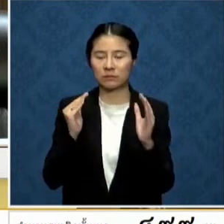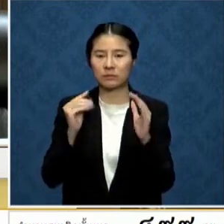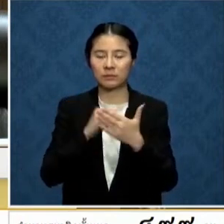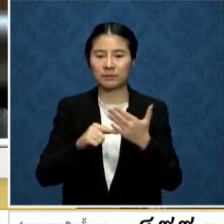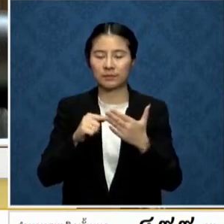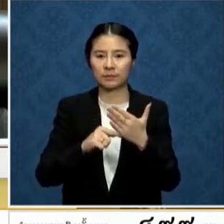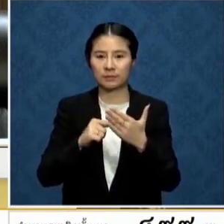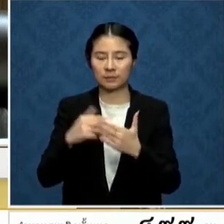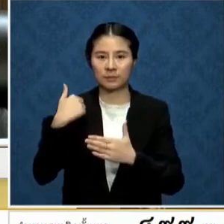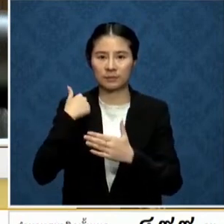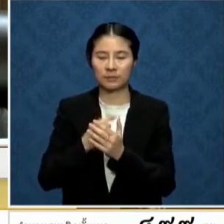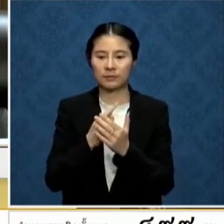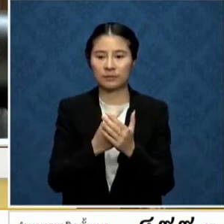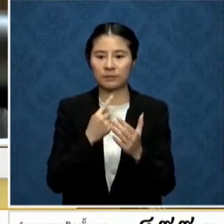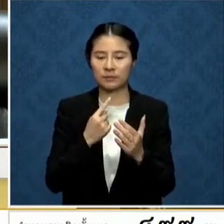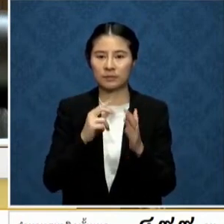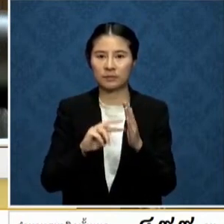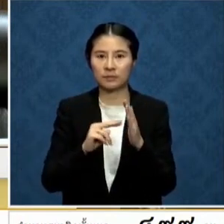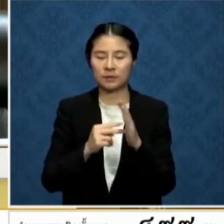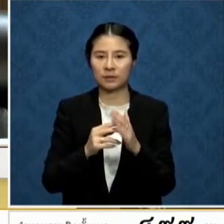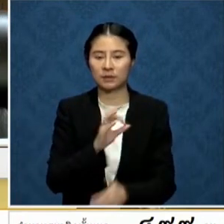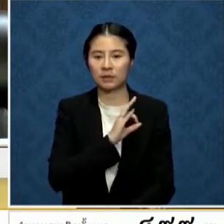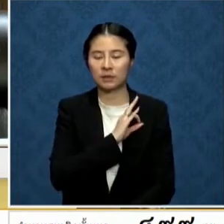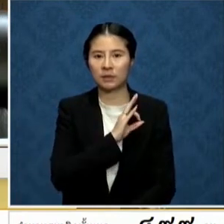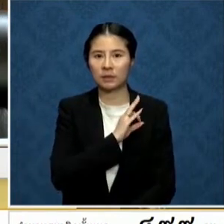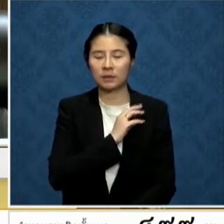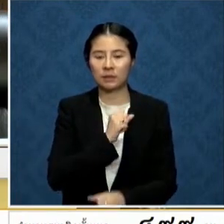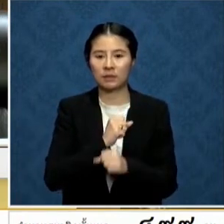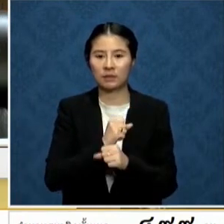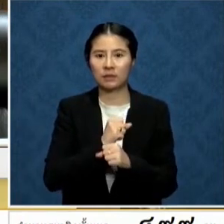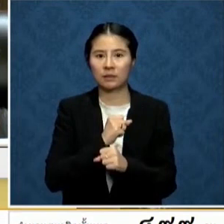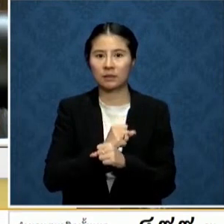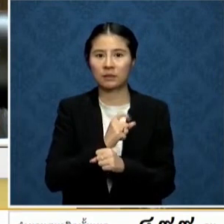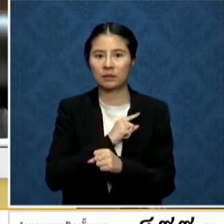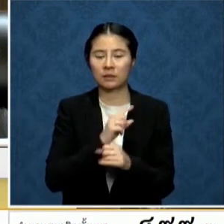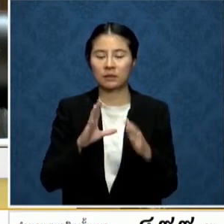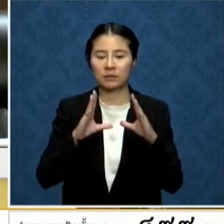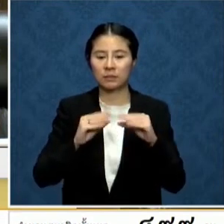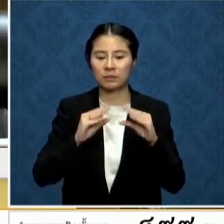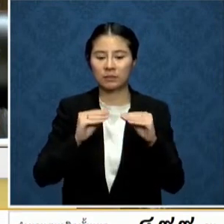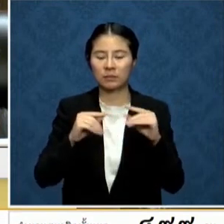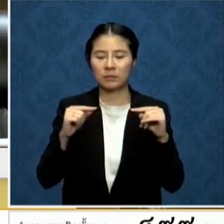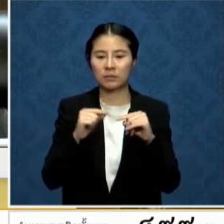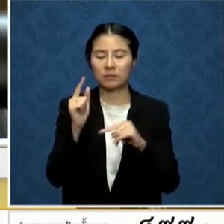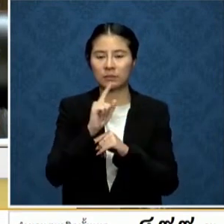ตั้งมาโดยให้ตัวแทนคือสมาชิกสภาราษฎรเป็นตัวแทนในการมานั่ง